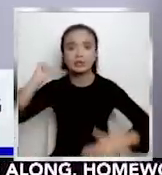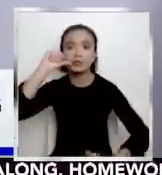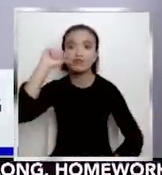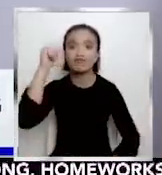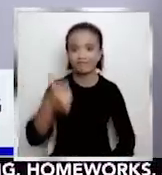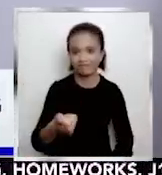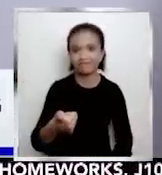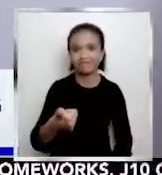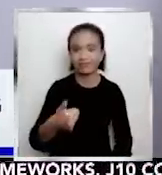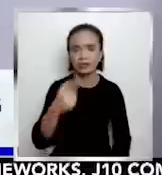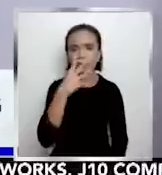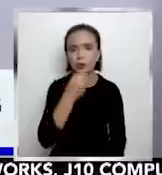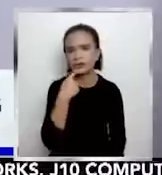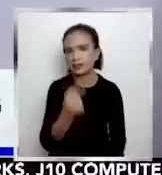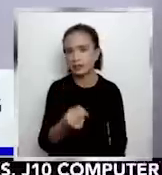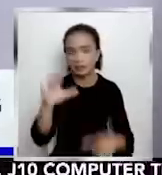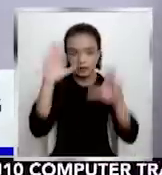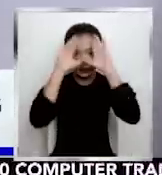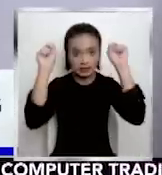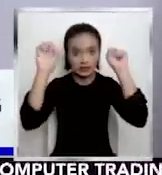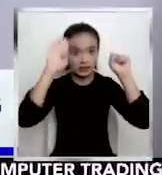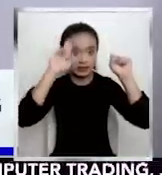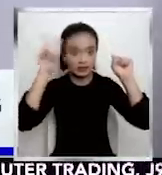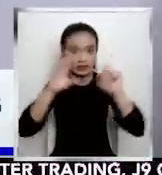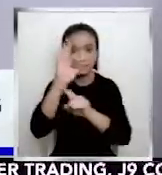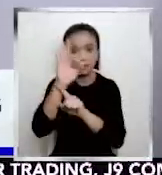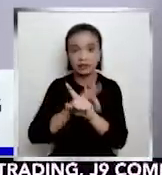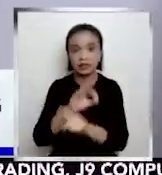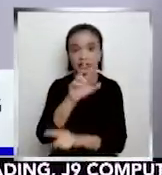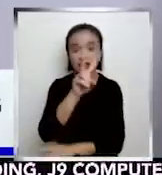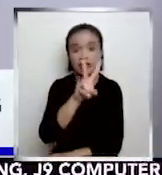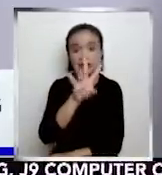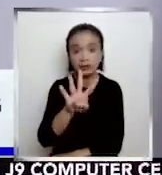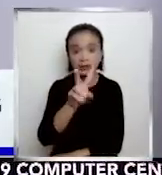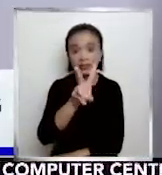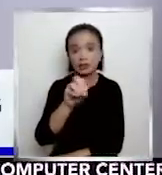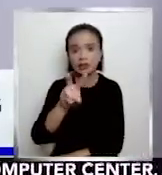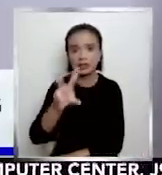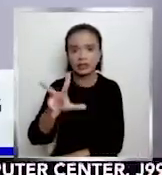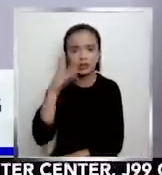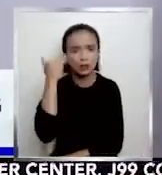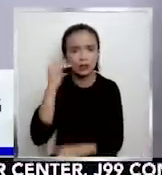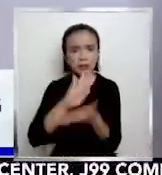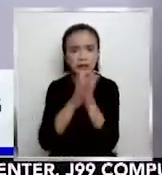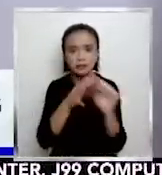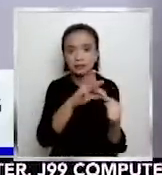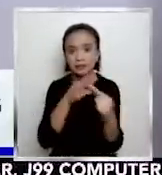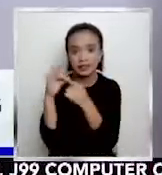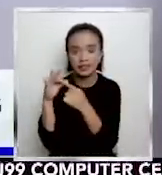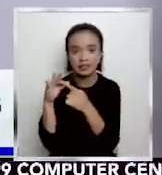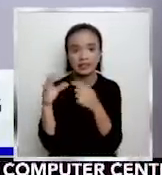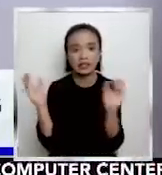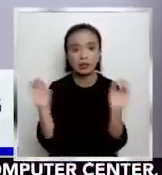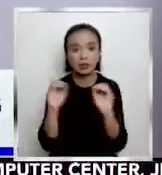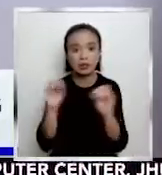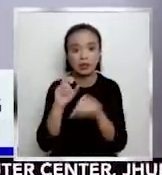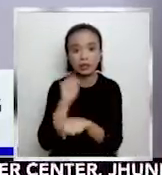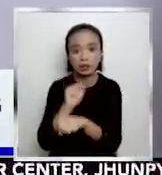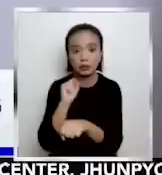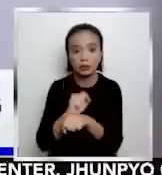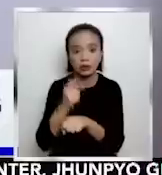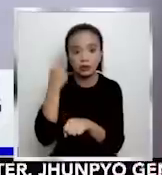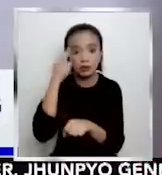ni Pangulong Bongbong Marcos ang February 24, 2023 bilang special non-working day para sa panggunita